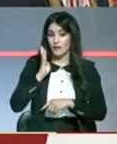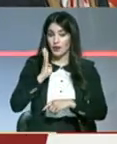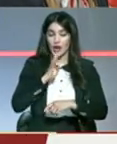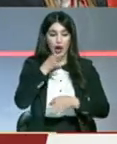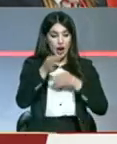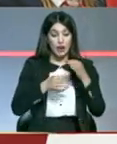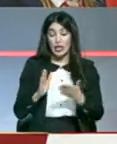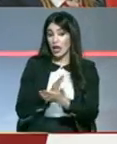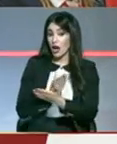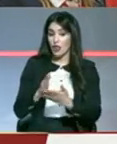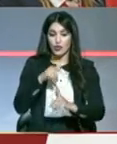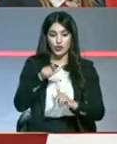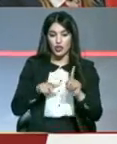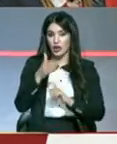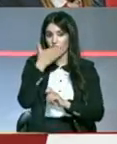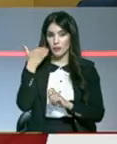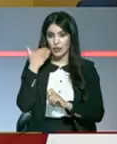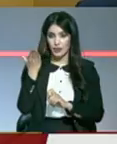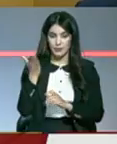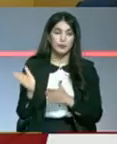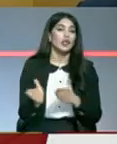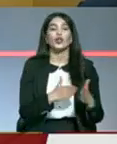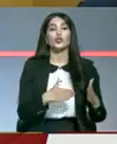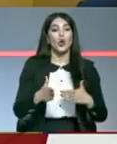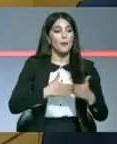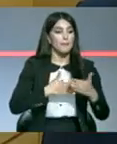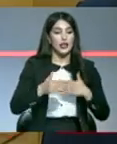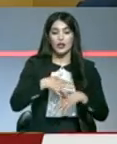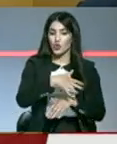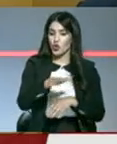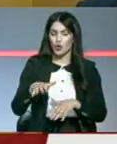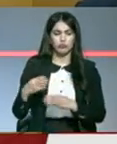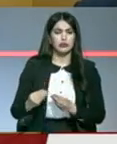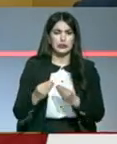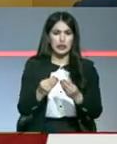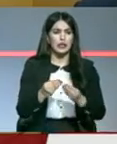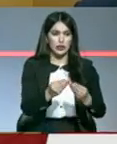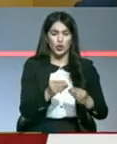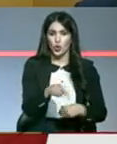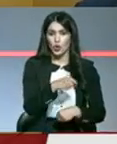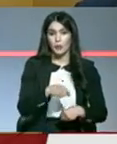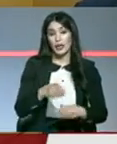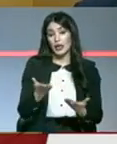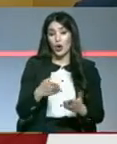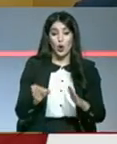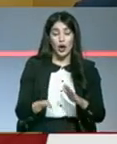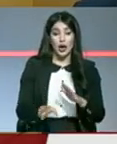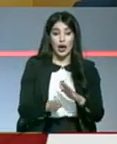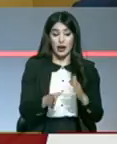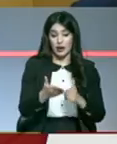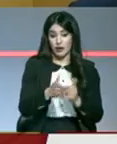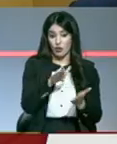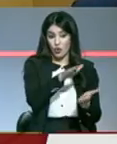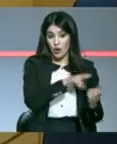الاستعدادات لشهر رمضان بدايه التزوير الشام ستكون عاديه بحكم الانتاج المتوفر